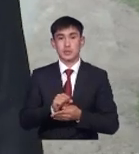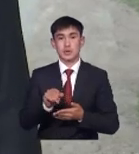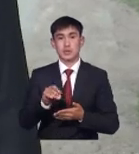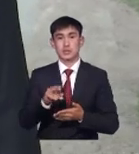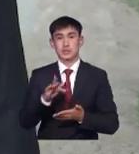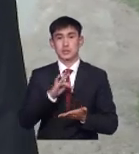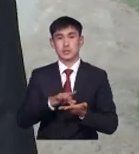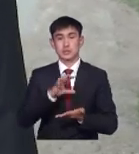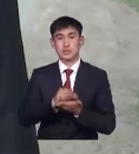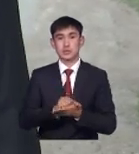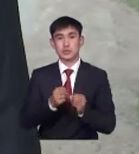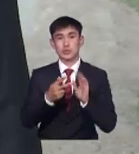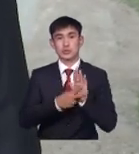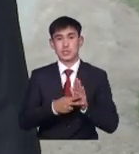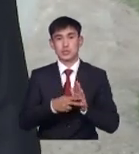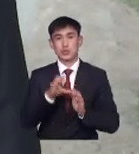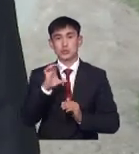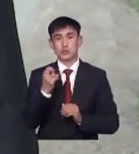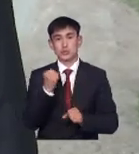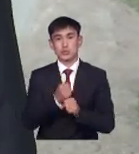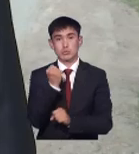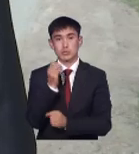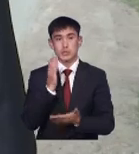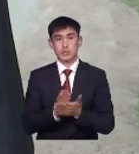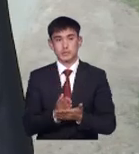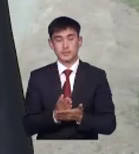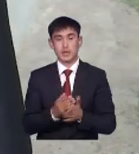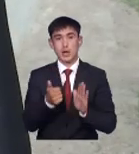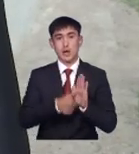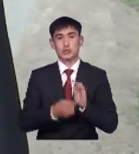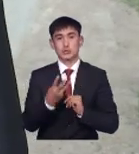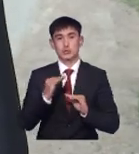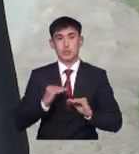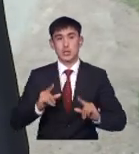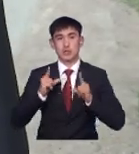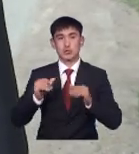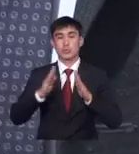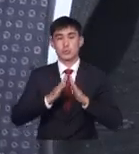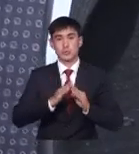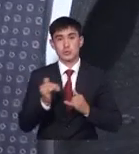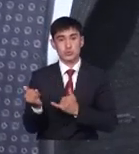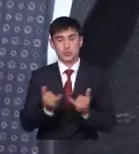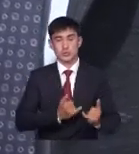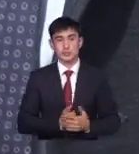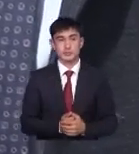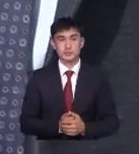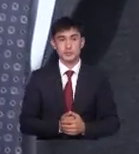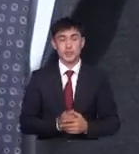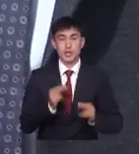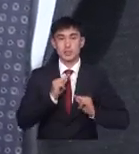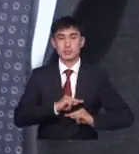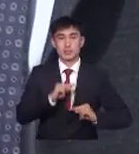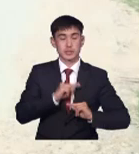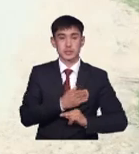бөлімінде 18 әлеуметтік қызметкер 63 балаға үйге барып қызмет көрсетеді. Бұл